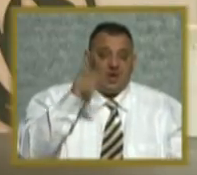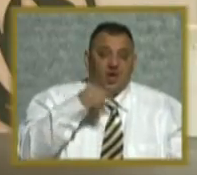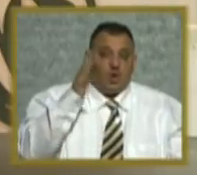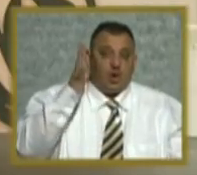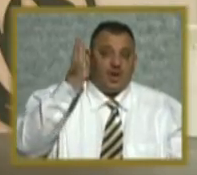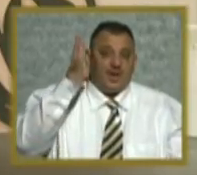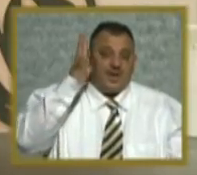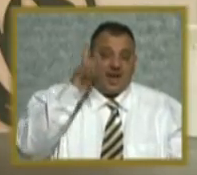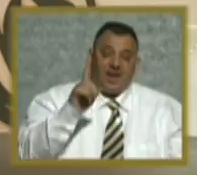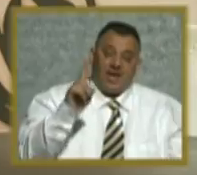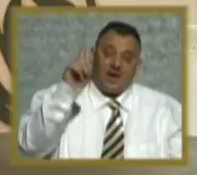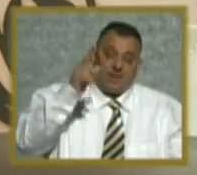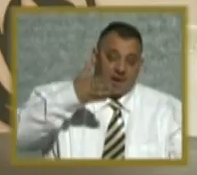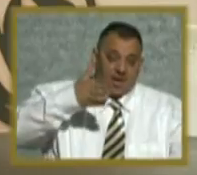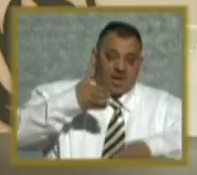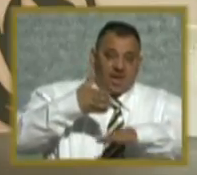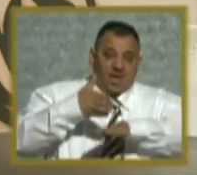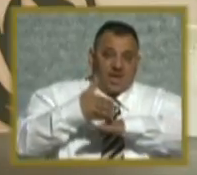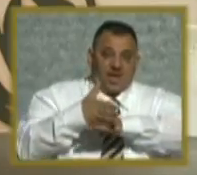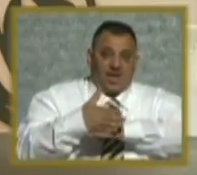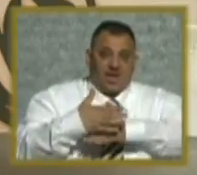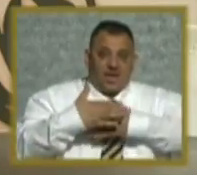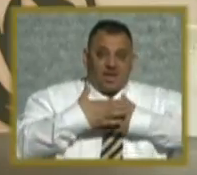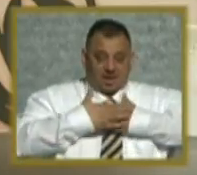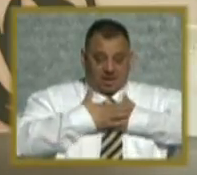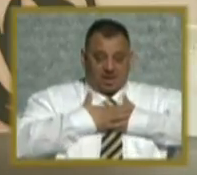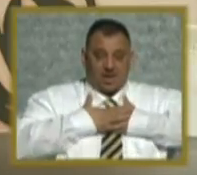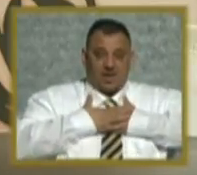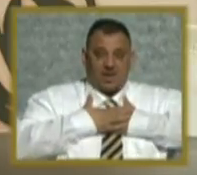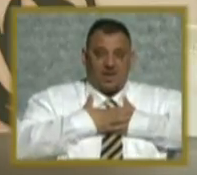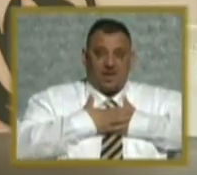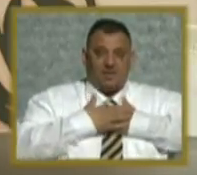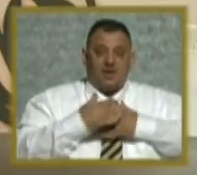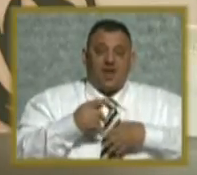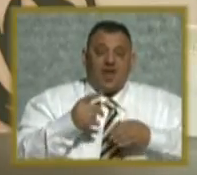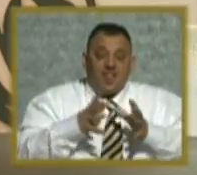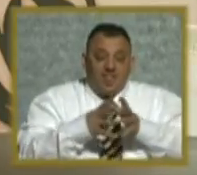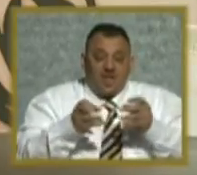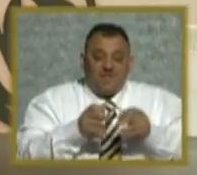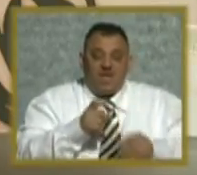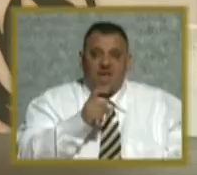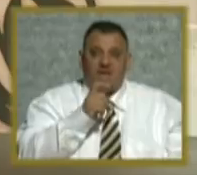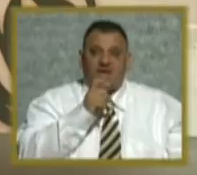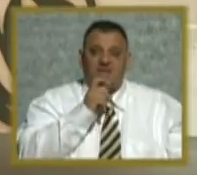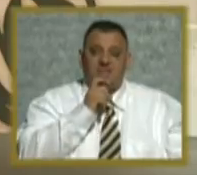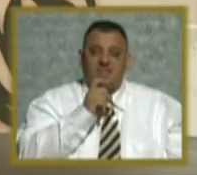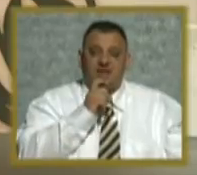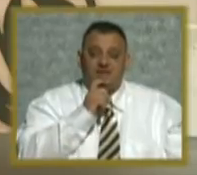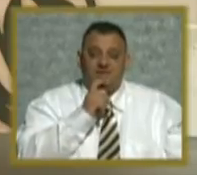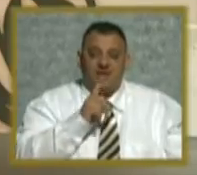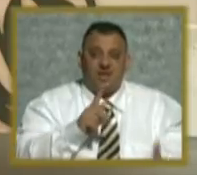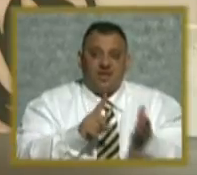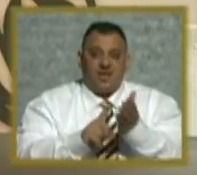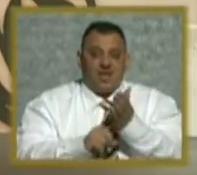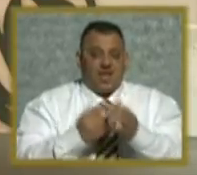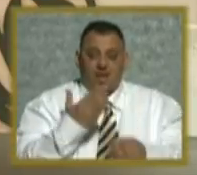وصل فصل لربك وانحر، يعني ضع يدك على النحر هكذا، وهذا تفسير ضعيف وإن كان يعمل فيه بعض الناس، لكن هذا ليس